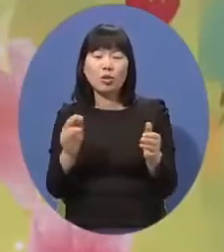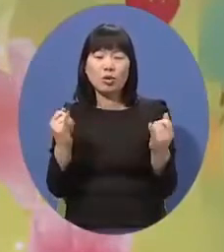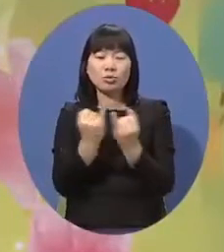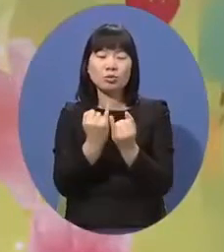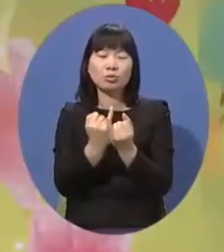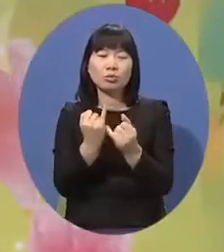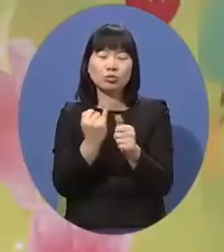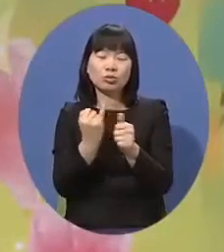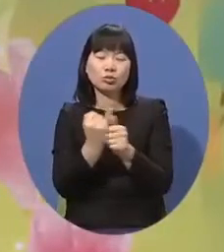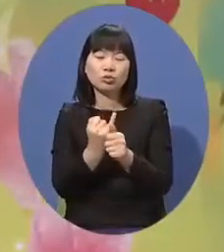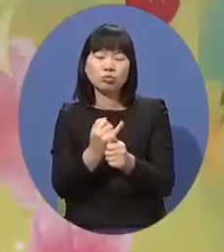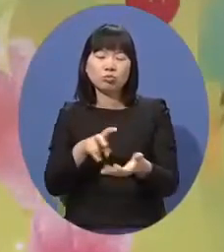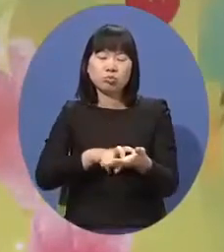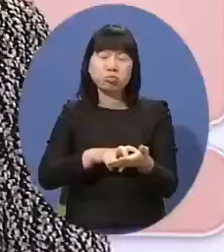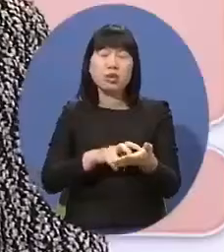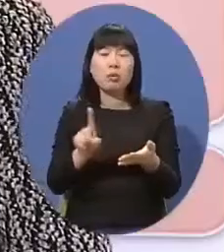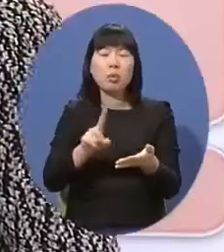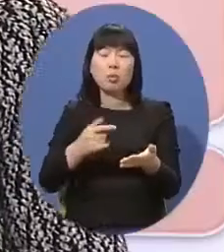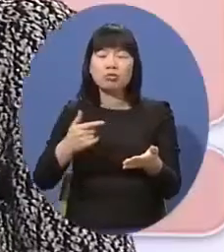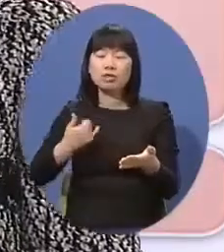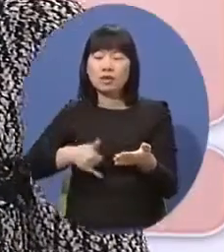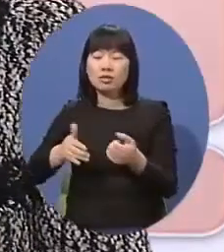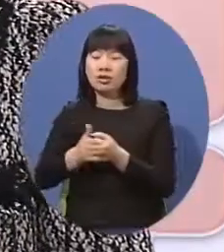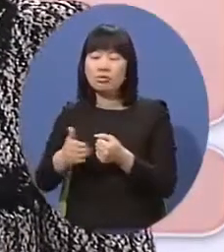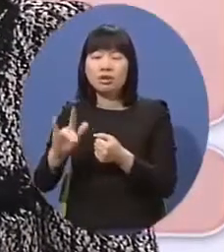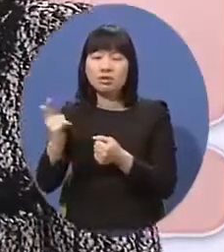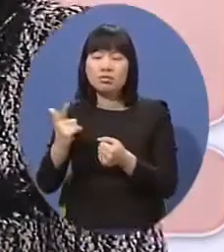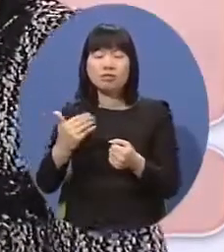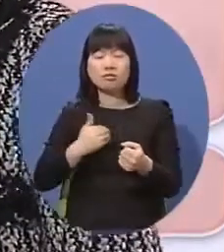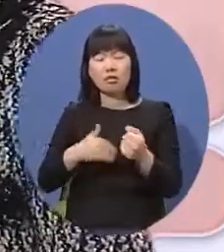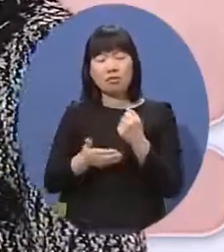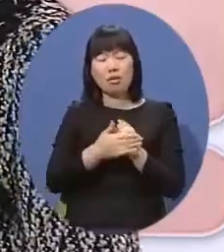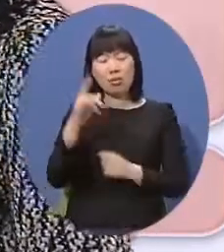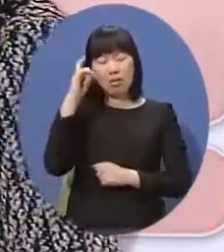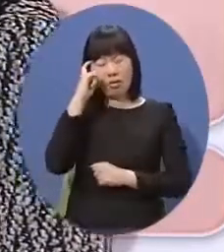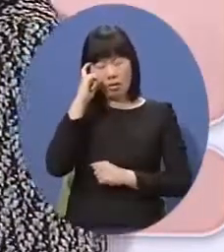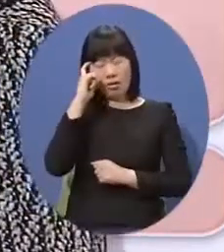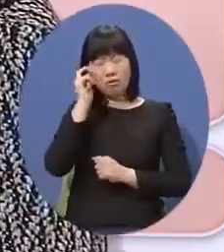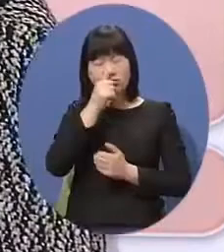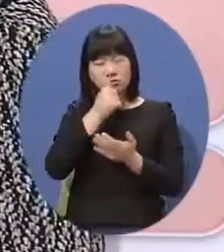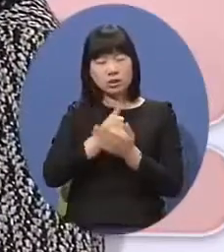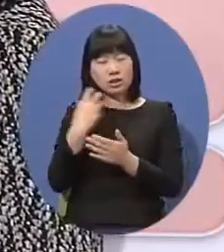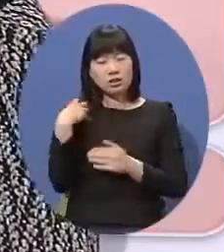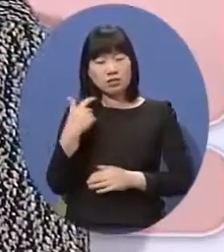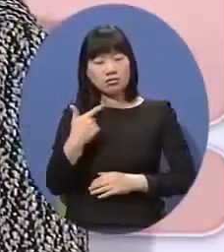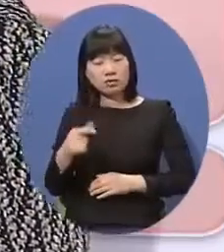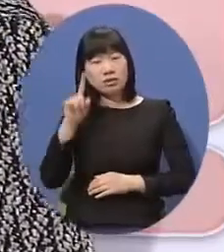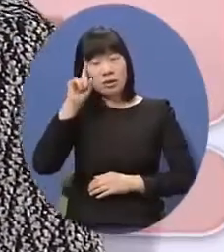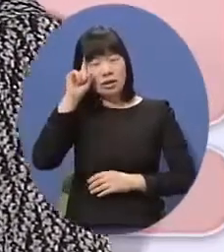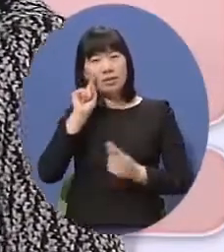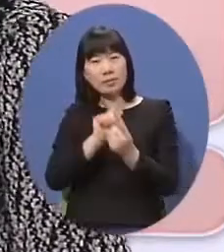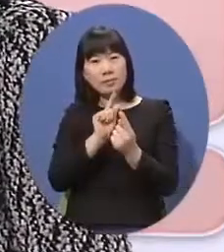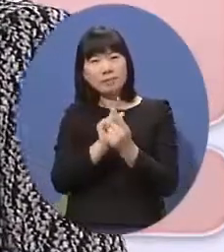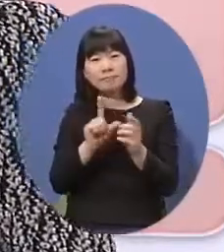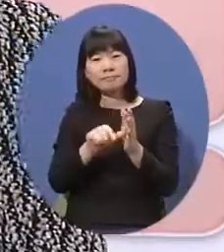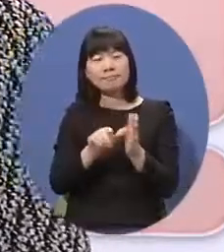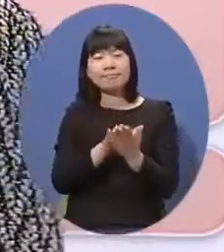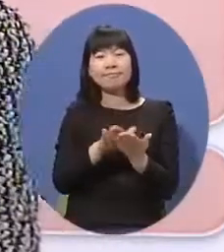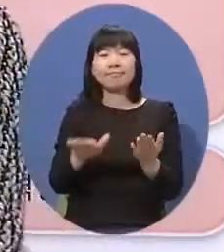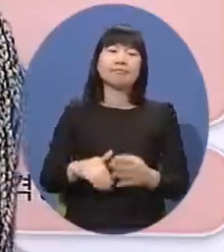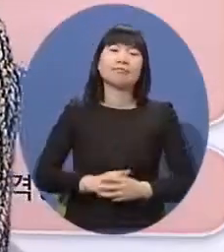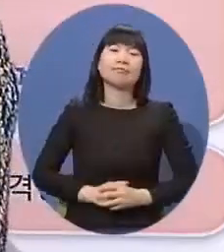불화나 이런 것들도 사실 자기 때문에 싸우는 게 아닌데도 나 때문에 라는 죄책감들이 또큰 스트레스를 이제 낳게 되는